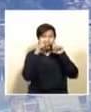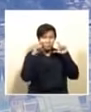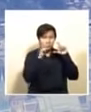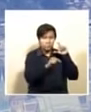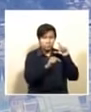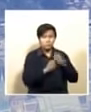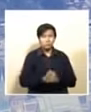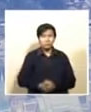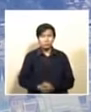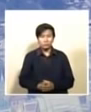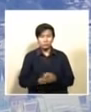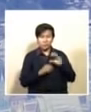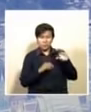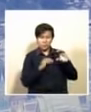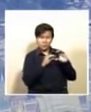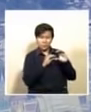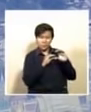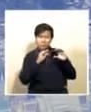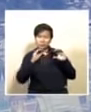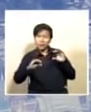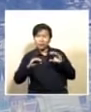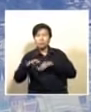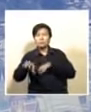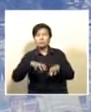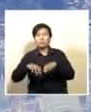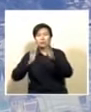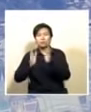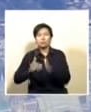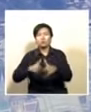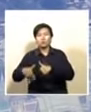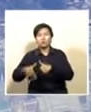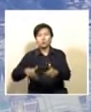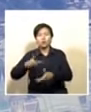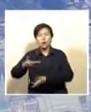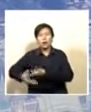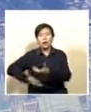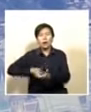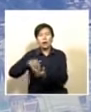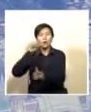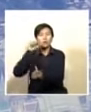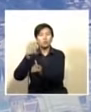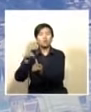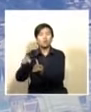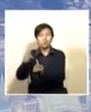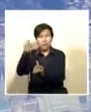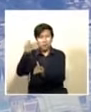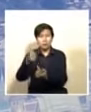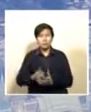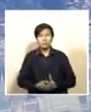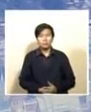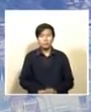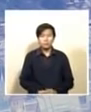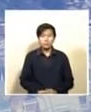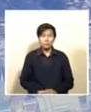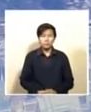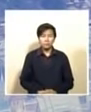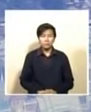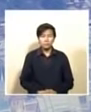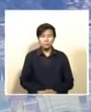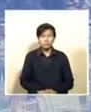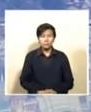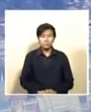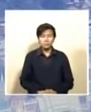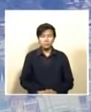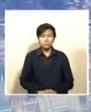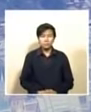ขึ้นมารวมทั้งส่วนหนึ่งซึ่งมีการส่งออกเราก็ขอให้โรงงานที่ทำการส่งออก